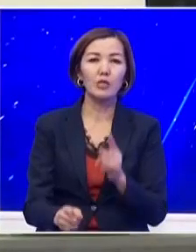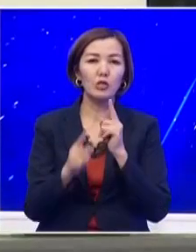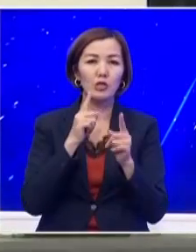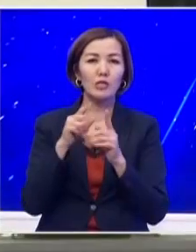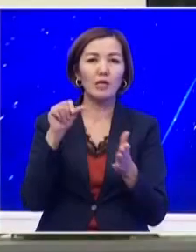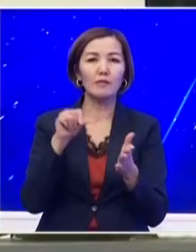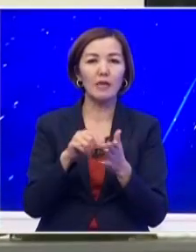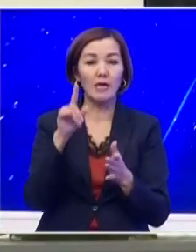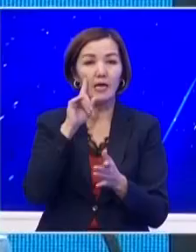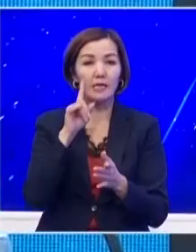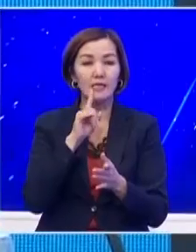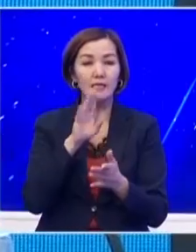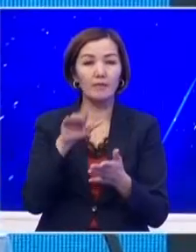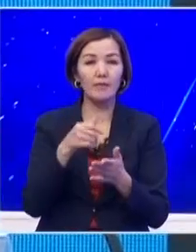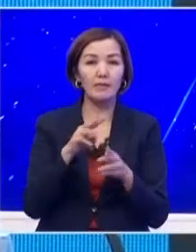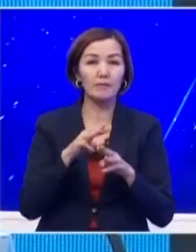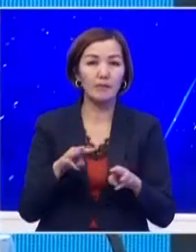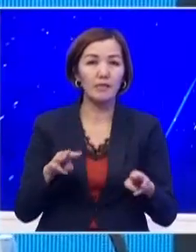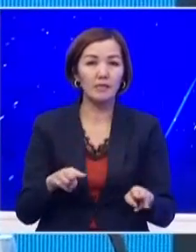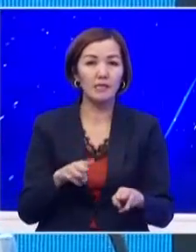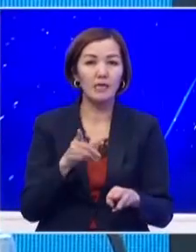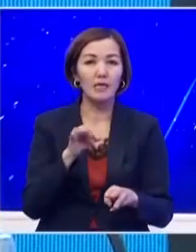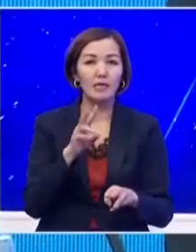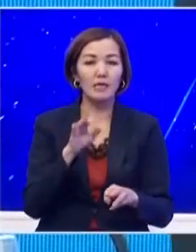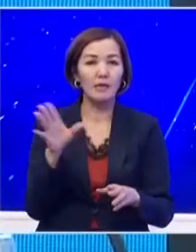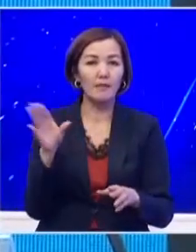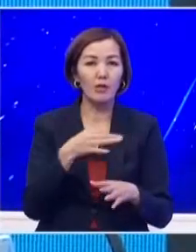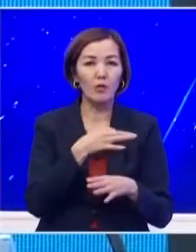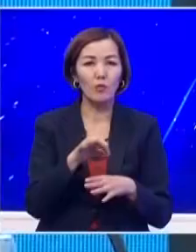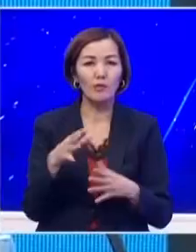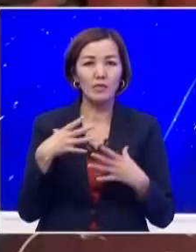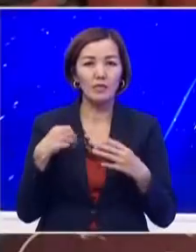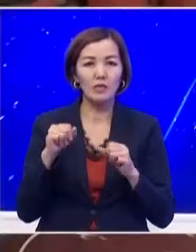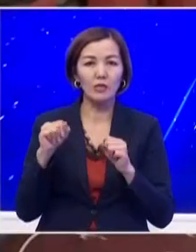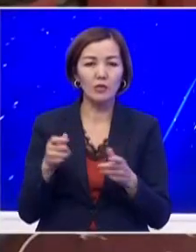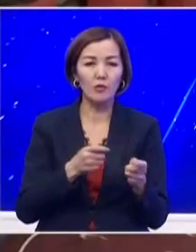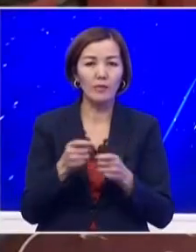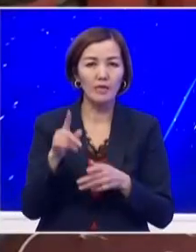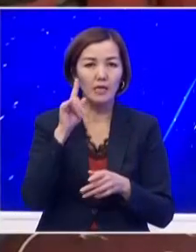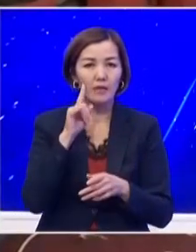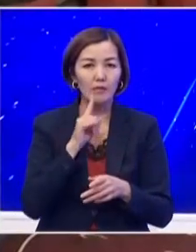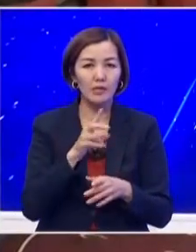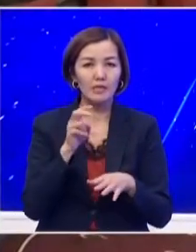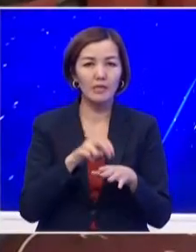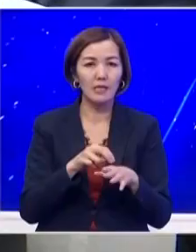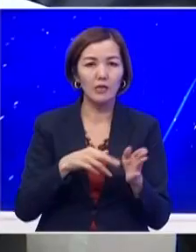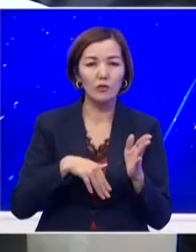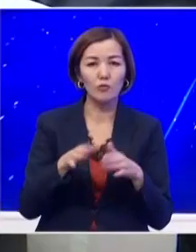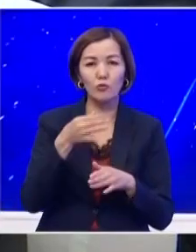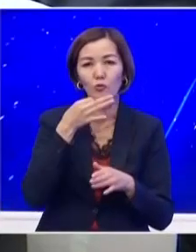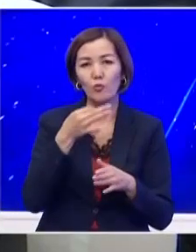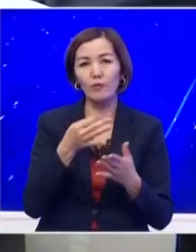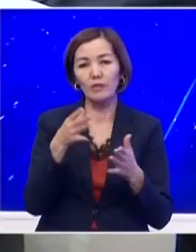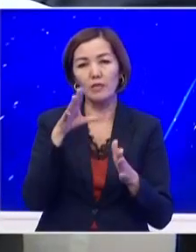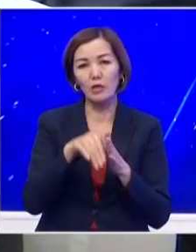сөз алған еліміздің бас дәрігері Ажар Ғинаятқызы да барлық облыстардағы денсаулық сақтау басқармаларына еңбекші қазақ